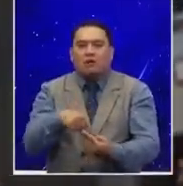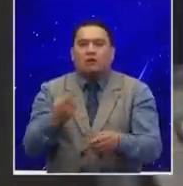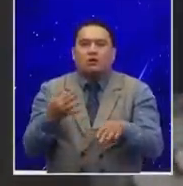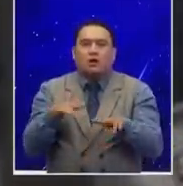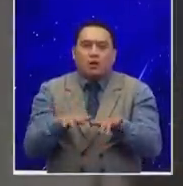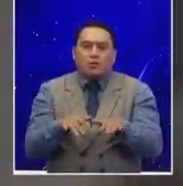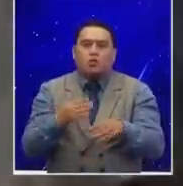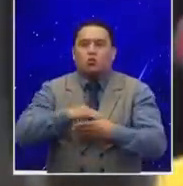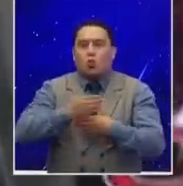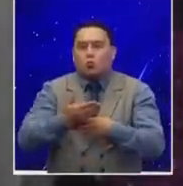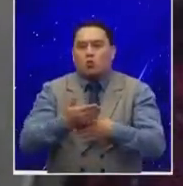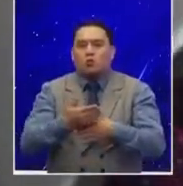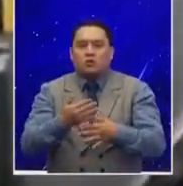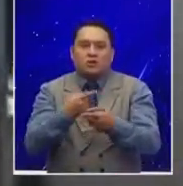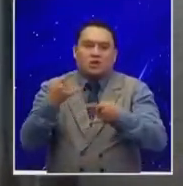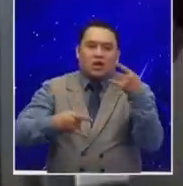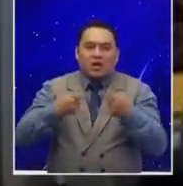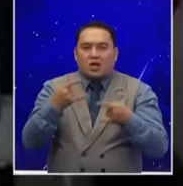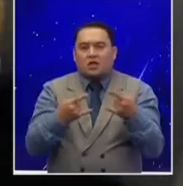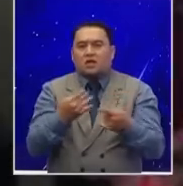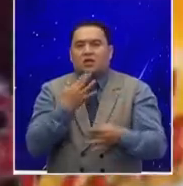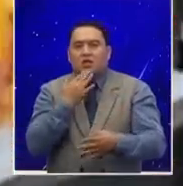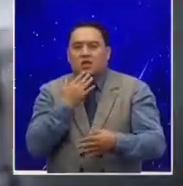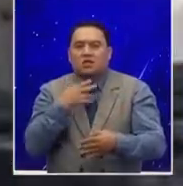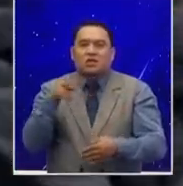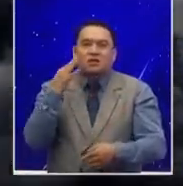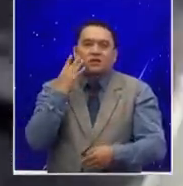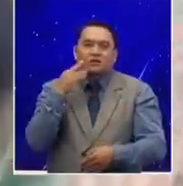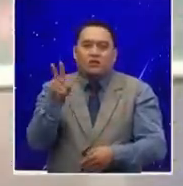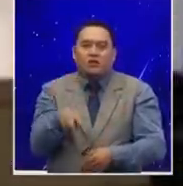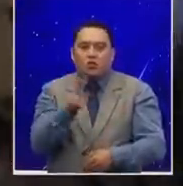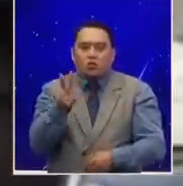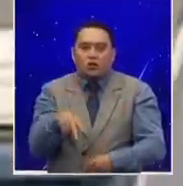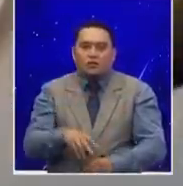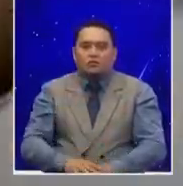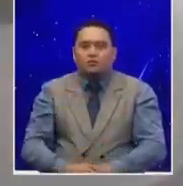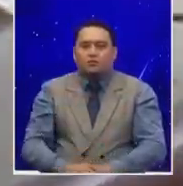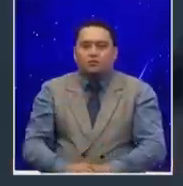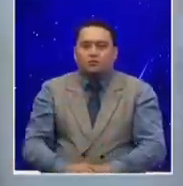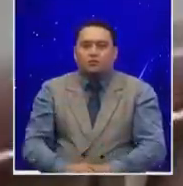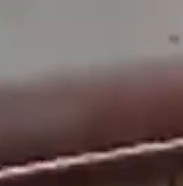техника, ноутбук, телевизоры и денежные средства в национальной и иностранной валюте.